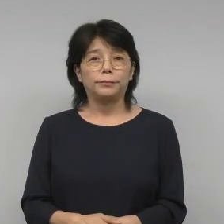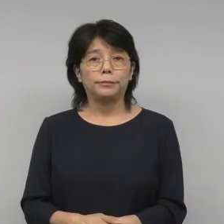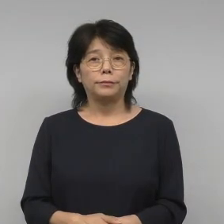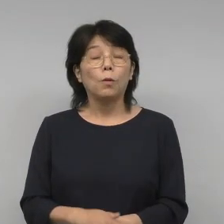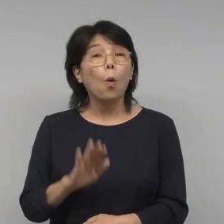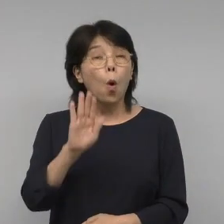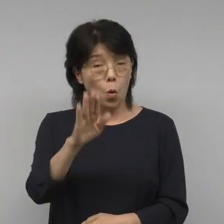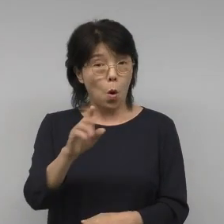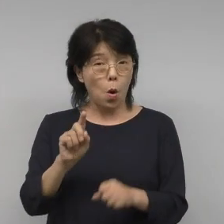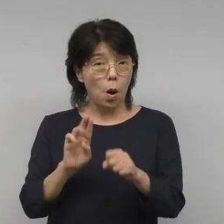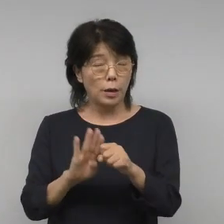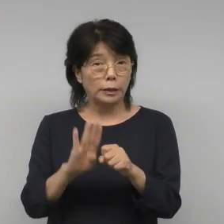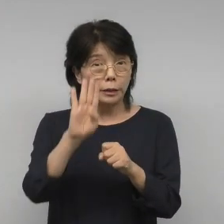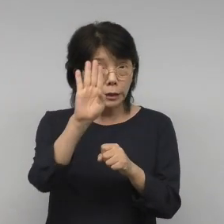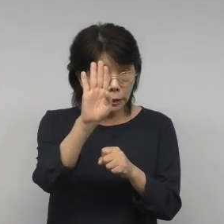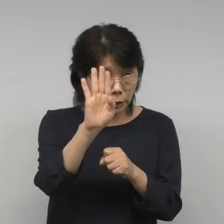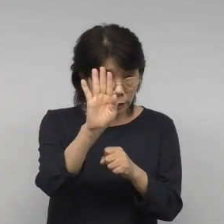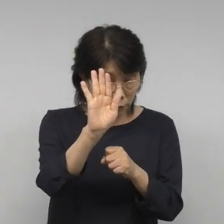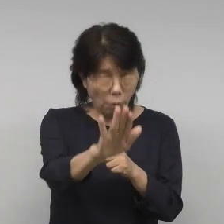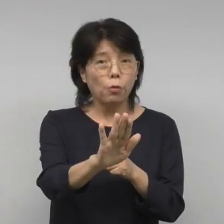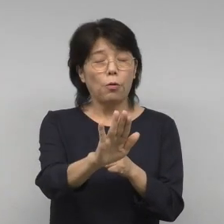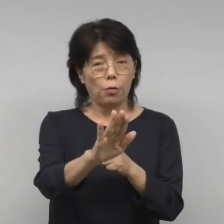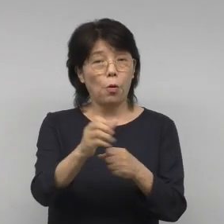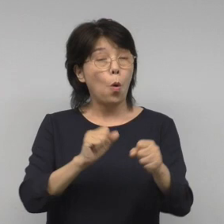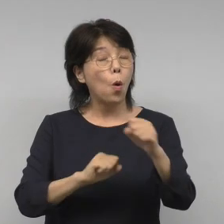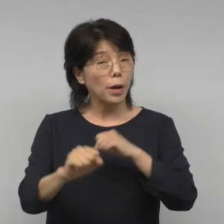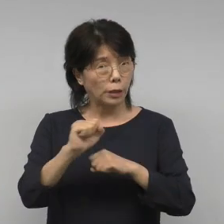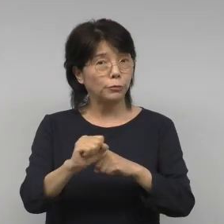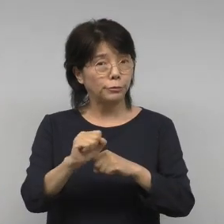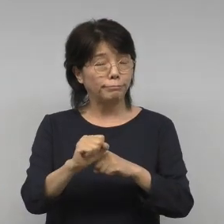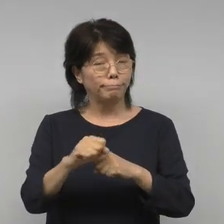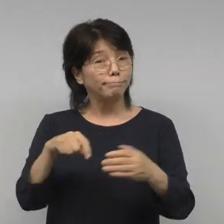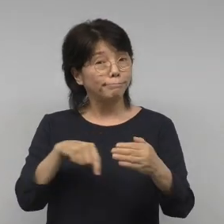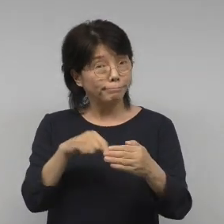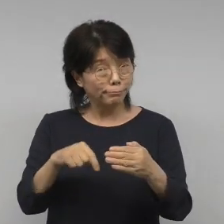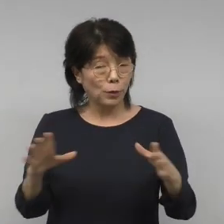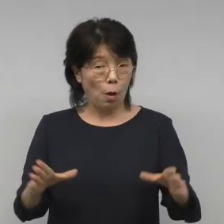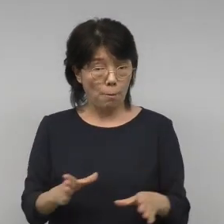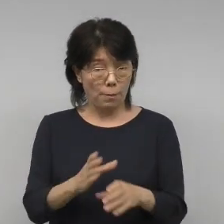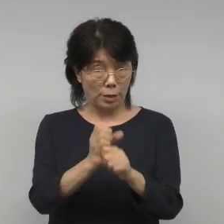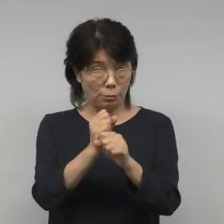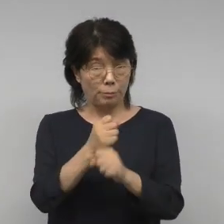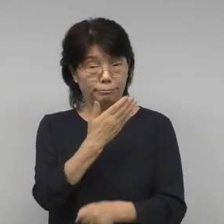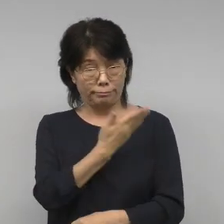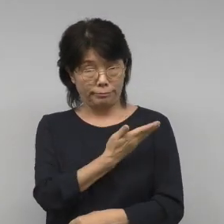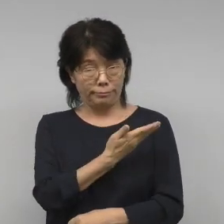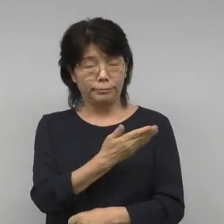今後次年度の取引に向けて、まあ、今後やっていくことをまとめました。